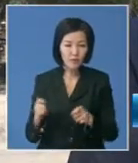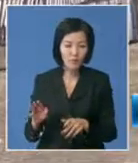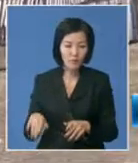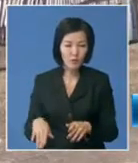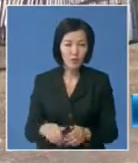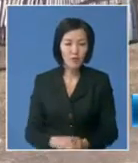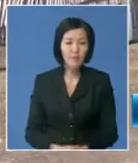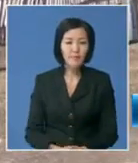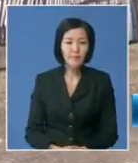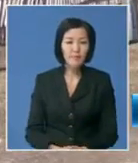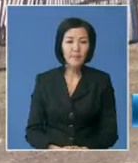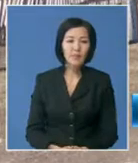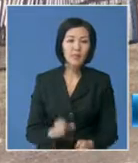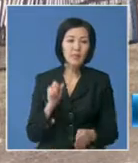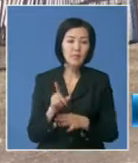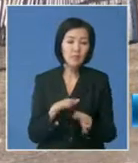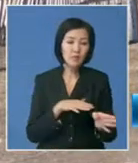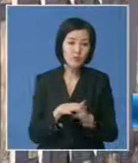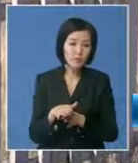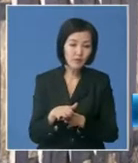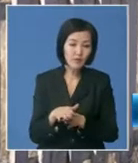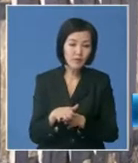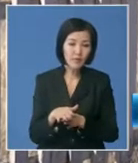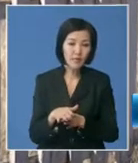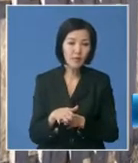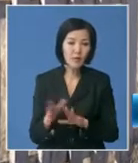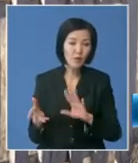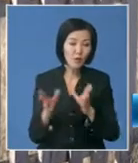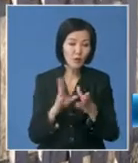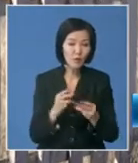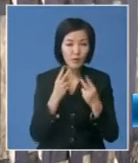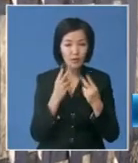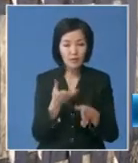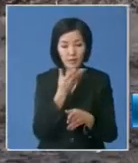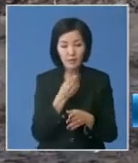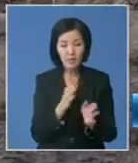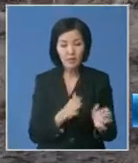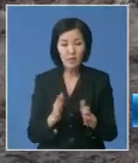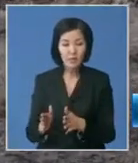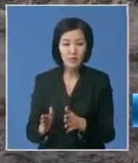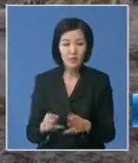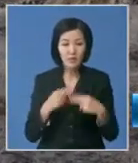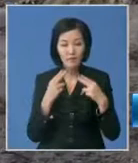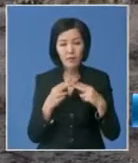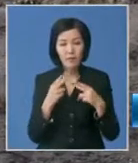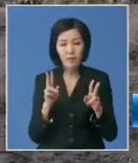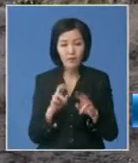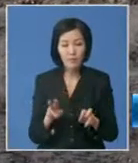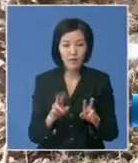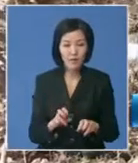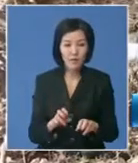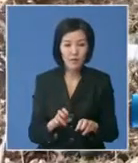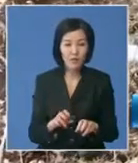вправе ли задача и жители аула судьбе общий вид опрятная однако на окраине населенного пункта вниманию проверяющих предстала